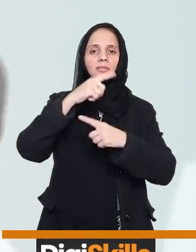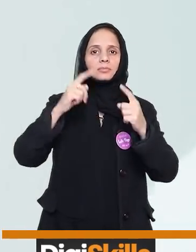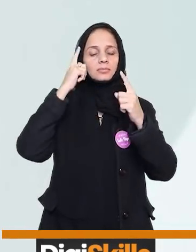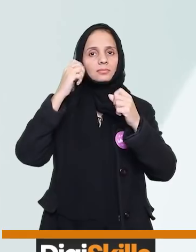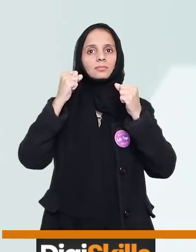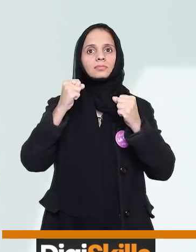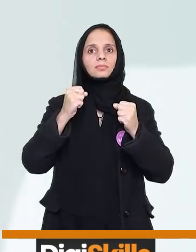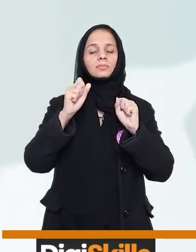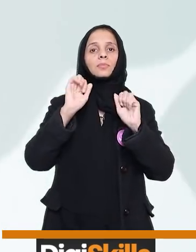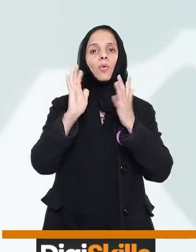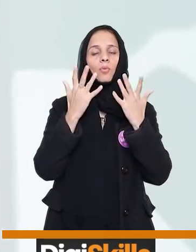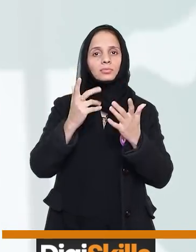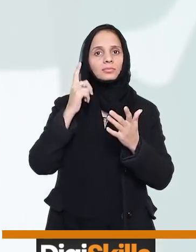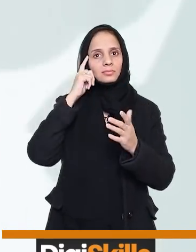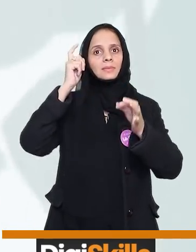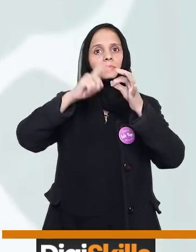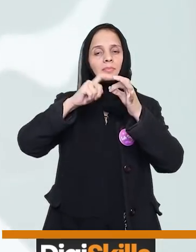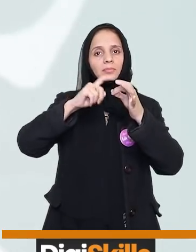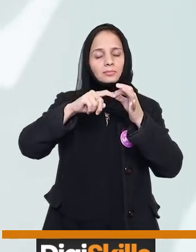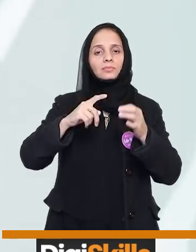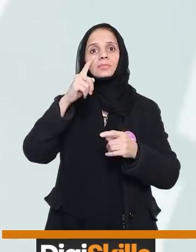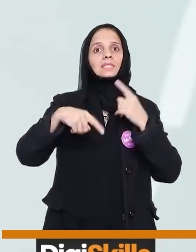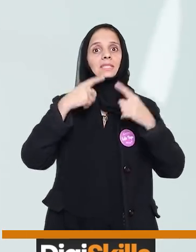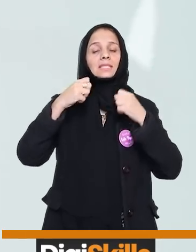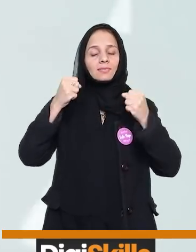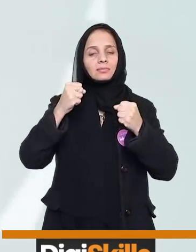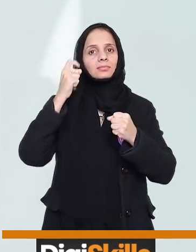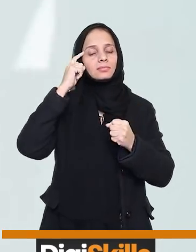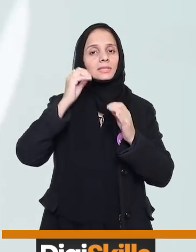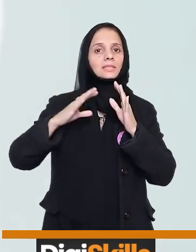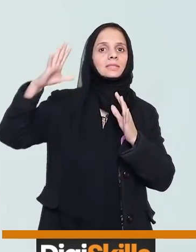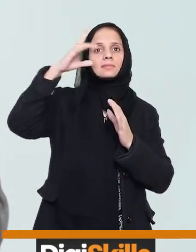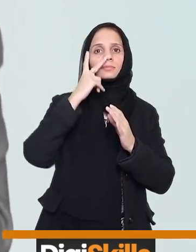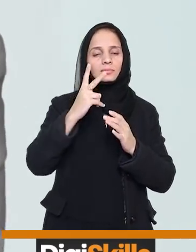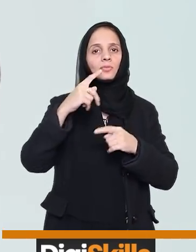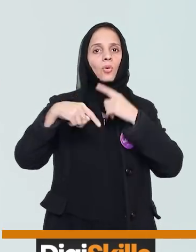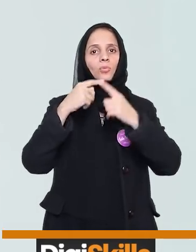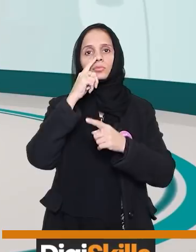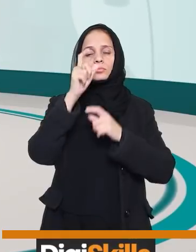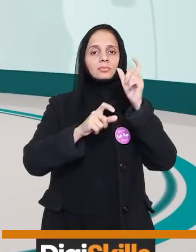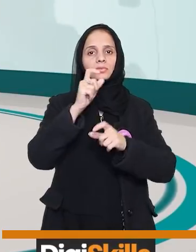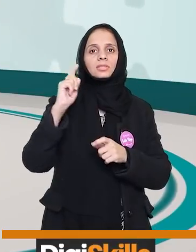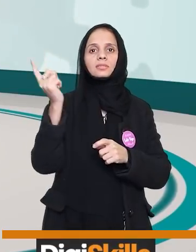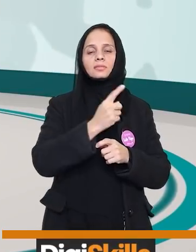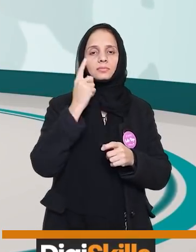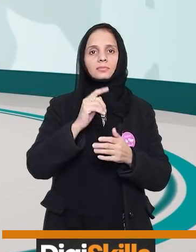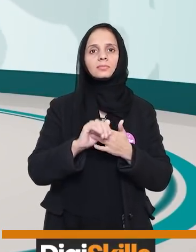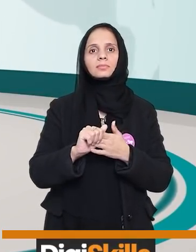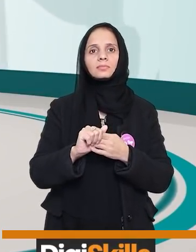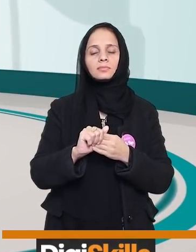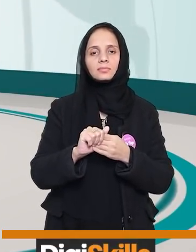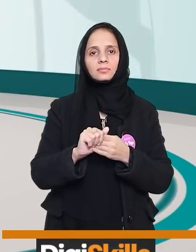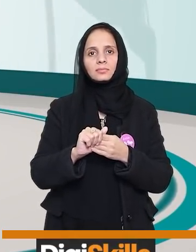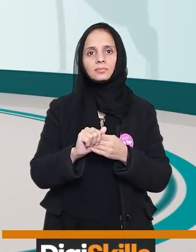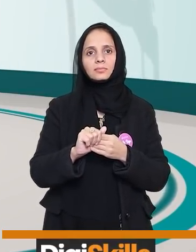گے. آپ ایسے ایسے پروجیکٹ بھی بڈ کر سکیں گے کیونکہ آپ کی اسکل سیٹ اتنی انہینس ہو چکی ہوگی خواتین و حضرات کہ آپ